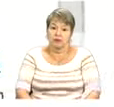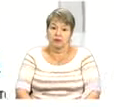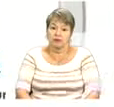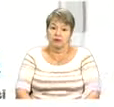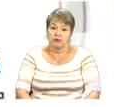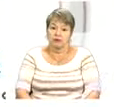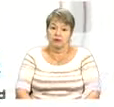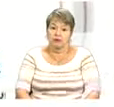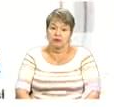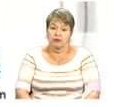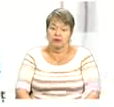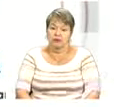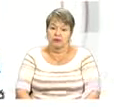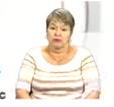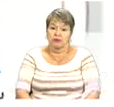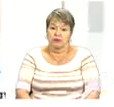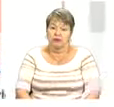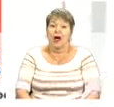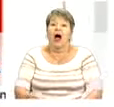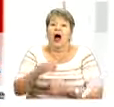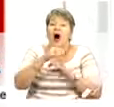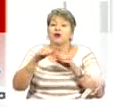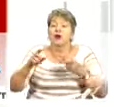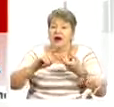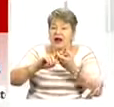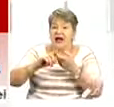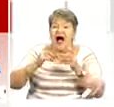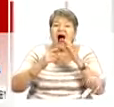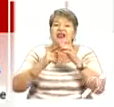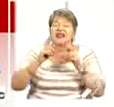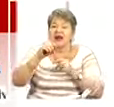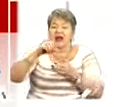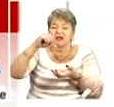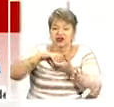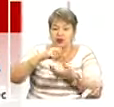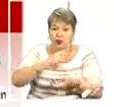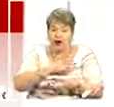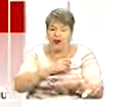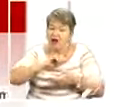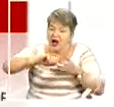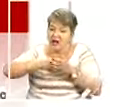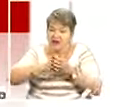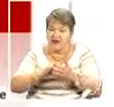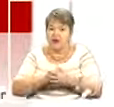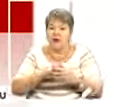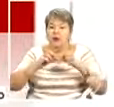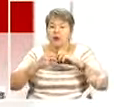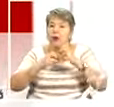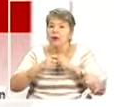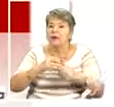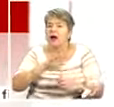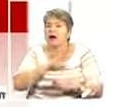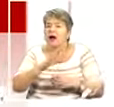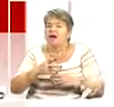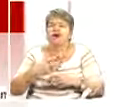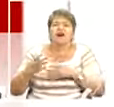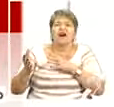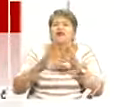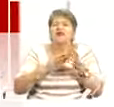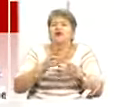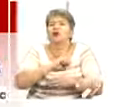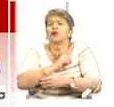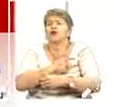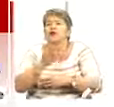have to see what will happen next. Și autostrada care leagă Atena de centrul Greciei a fost închisă. Problemele sunt agravate de furtuna Barbara